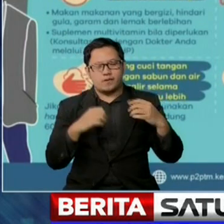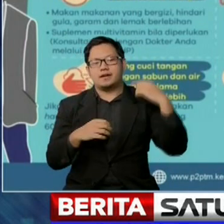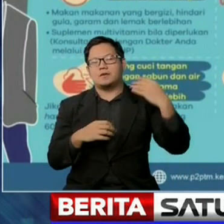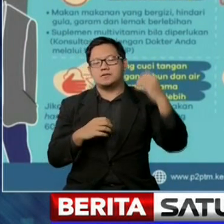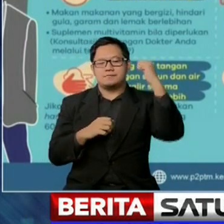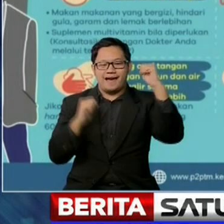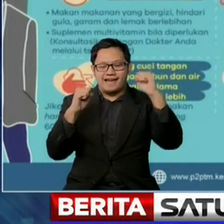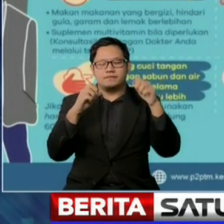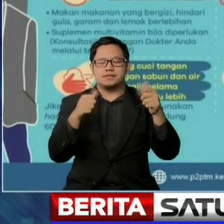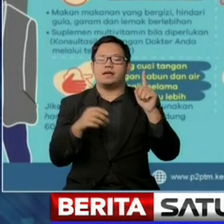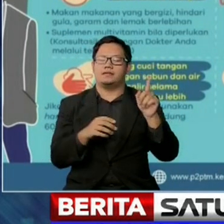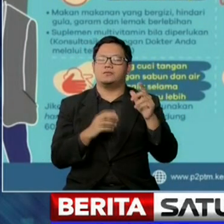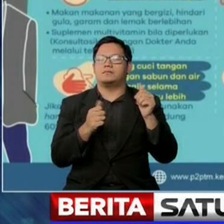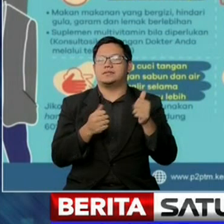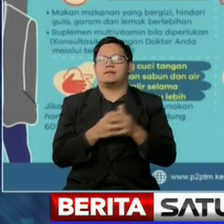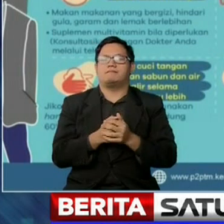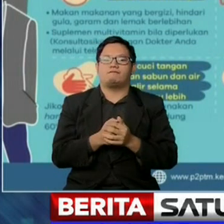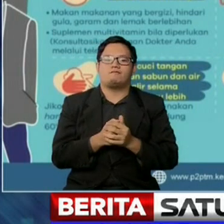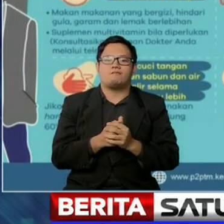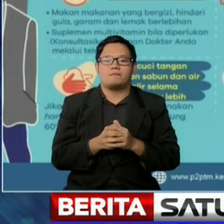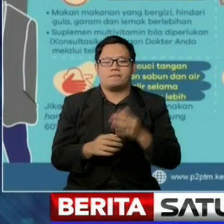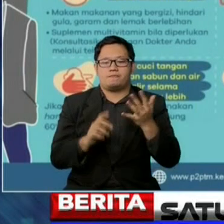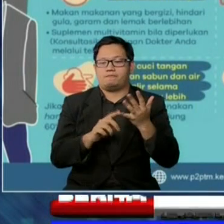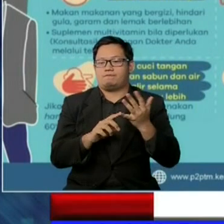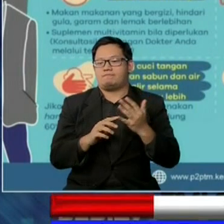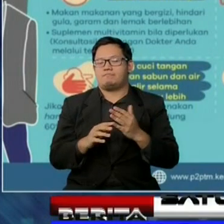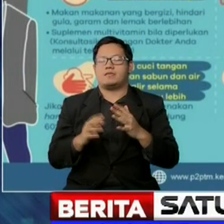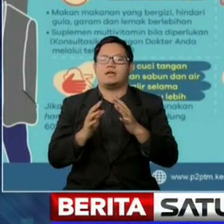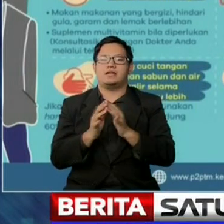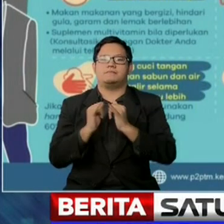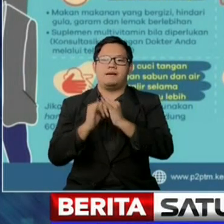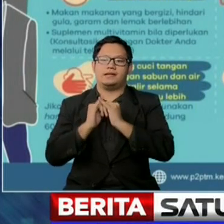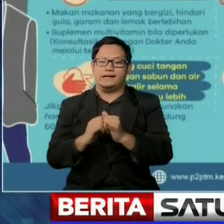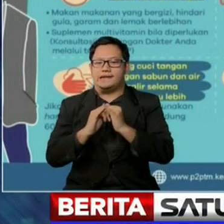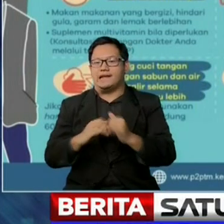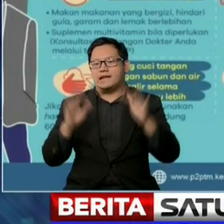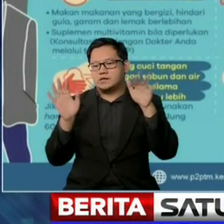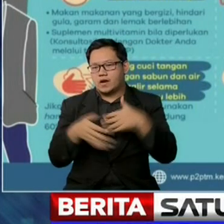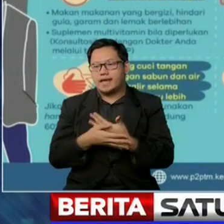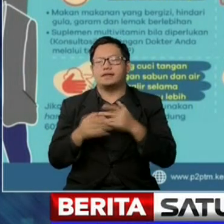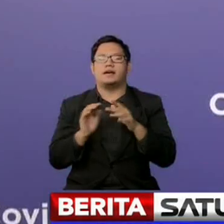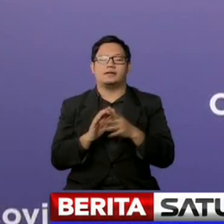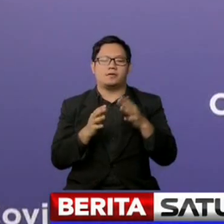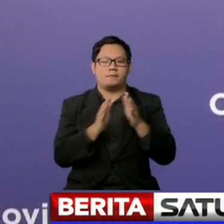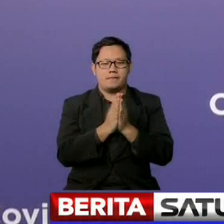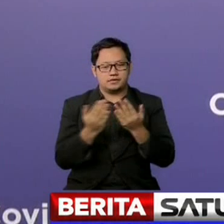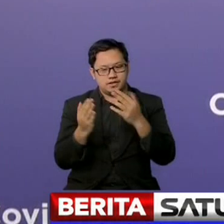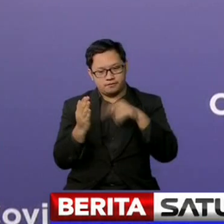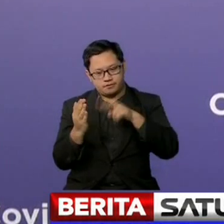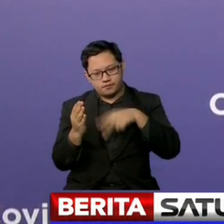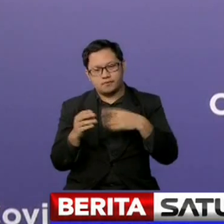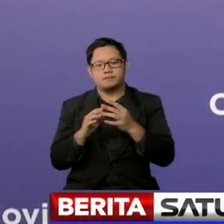juga dapat menjadi obat Hai beribadah baca buku mendengarkan musik dan Jangan cemas dan jangan lupa